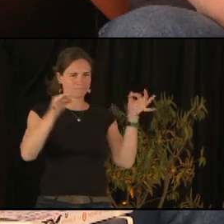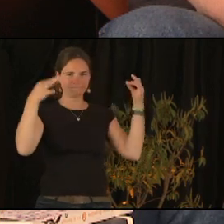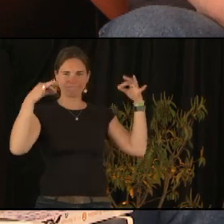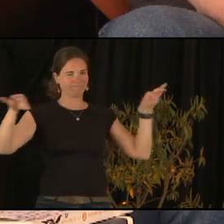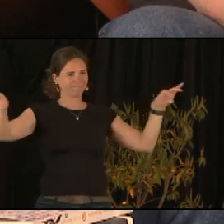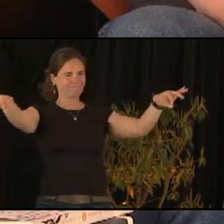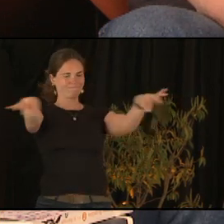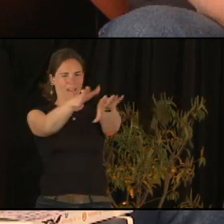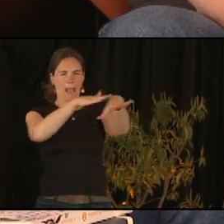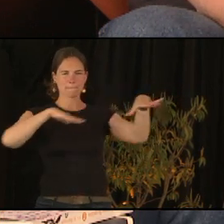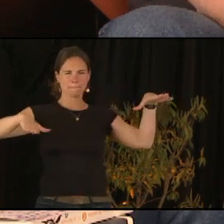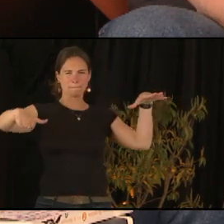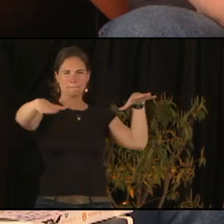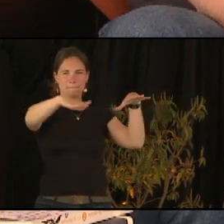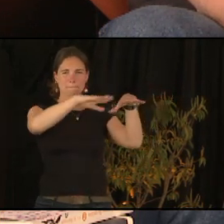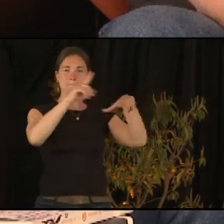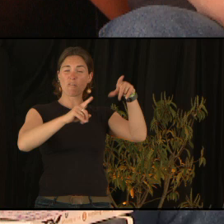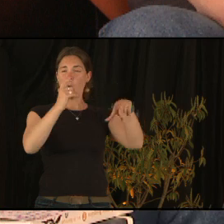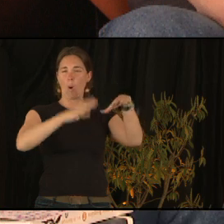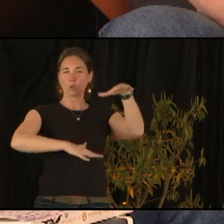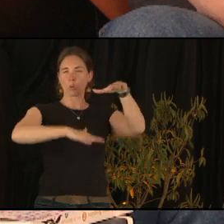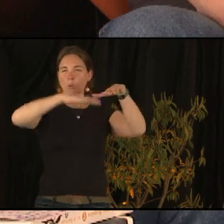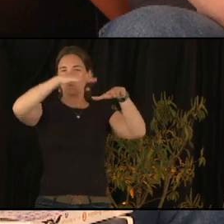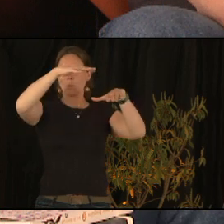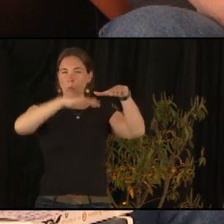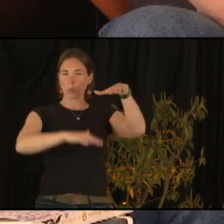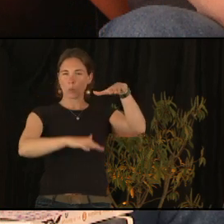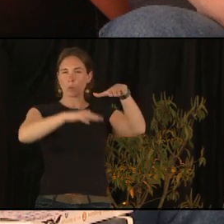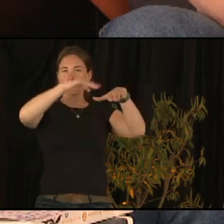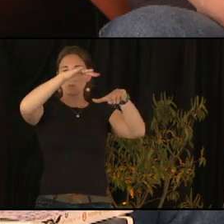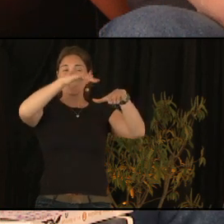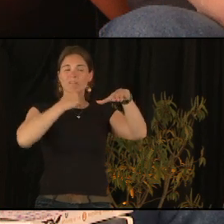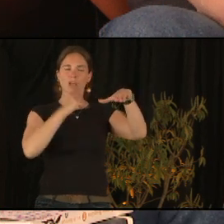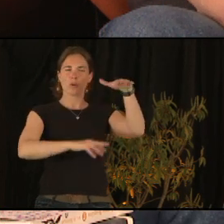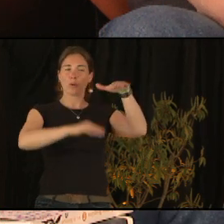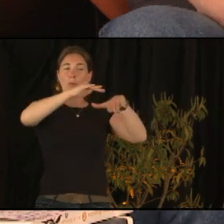plat qui prend l'eau de temps en temps, donc qui fait aussi miroir.